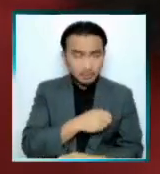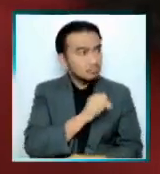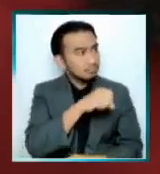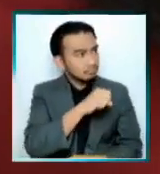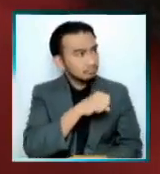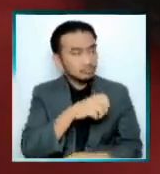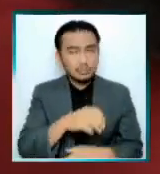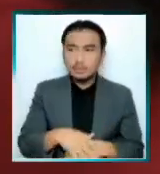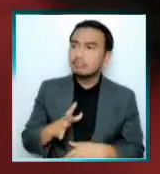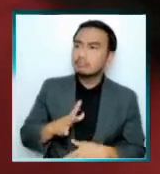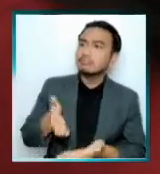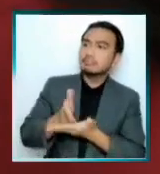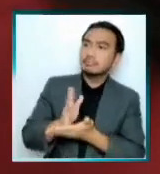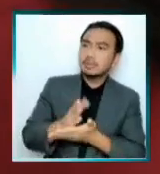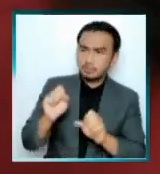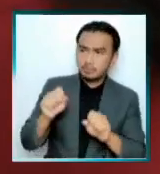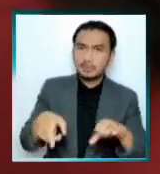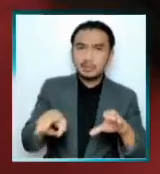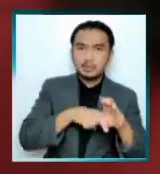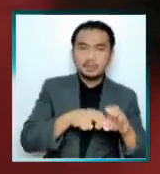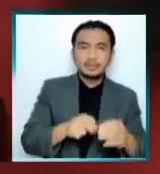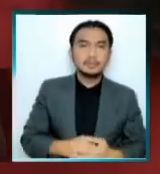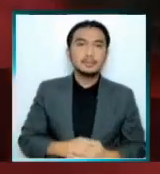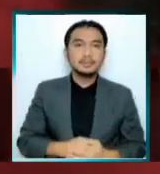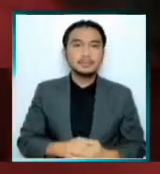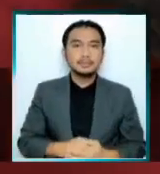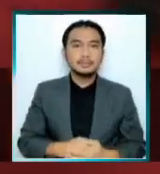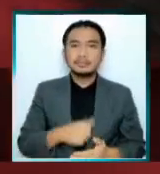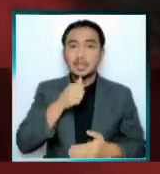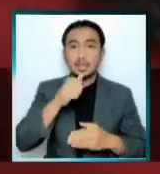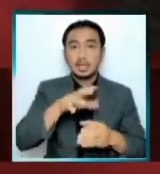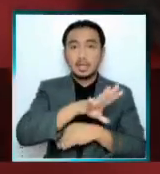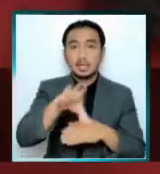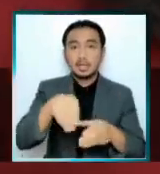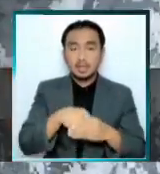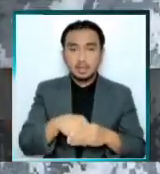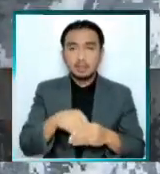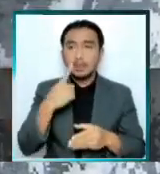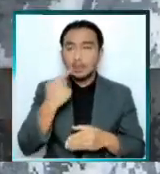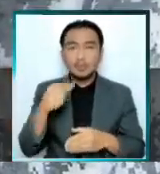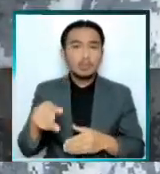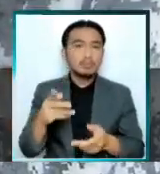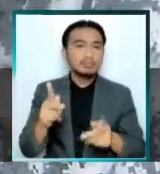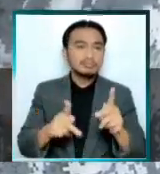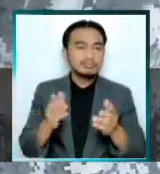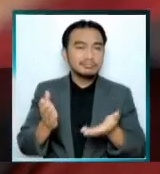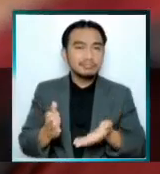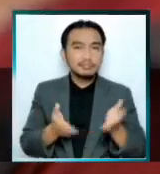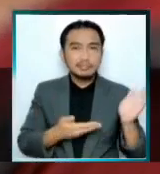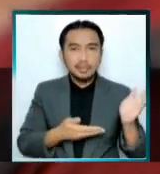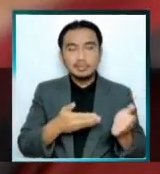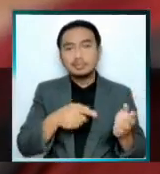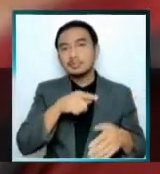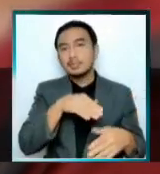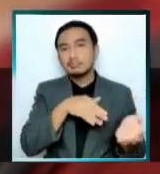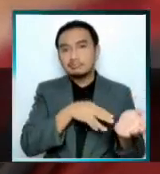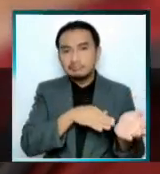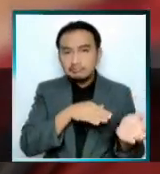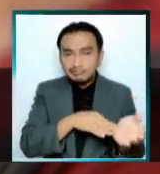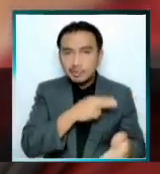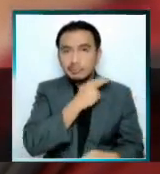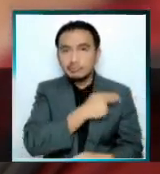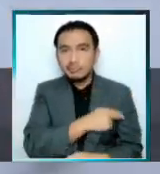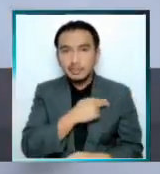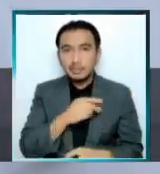pwede naman po siyang makasakay. Hindi rin sakop ng polisiya ang mga nagpapadoktor, gaya ng ginang na ito na sasamahan ng anak